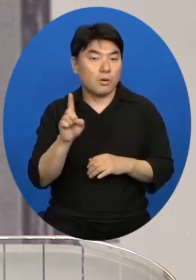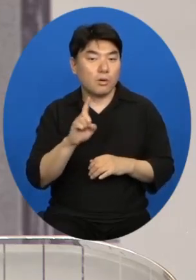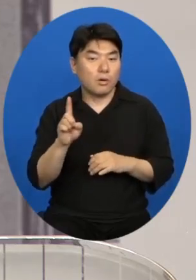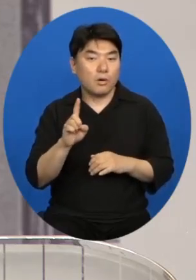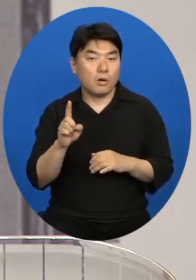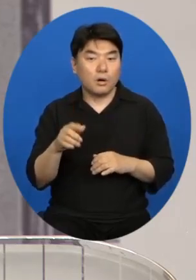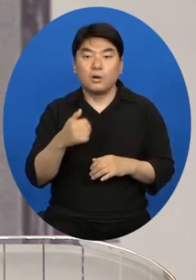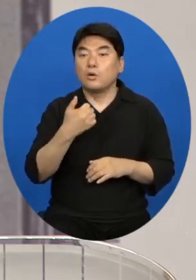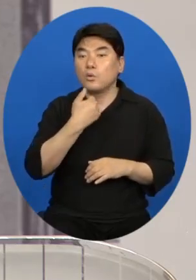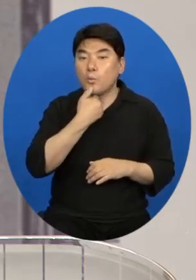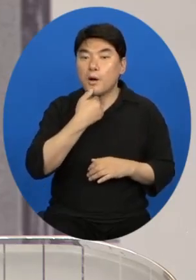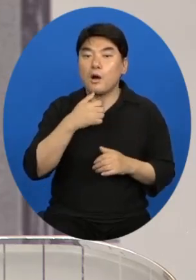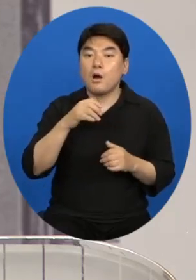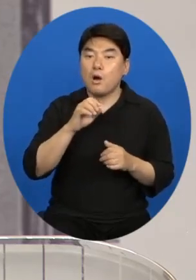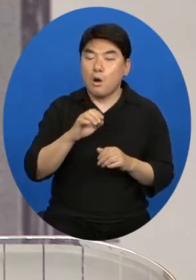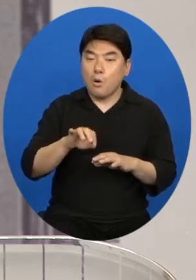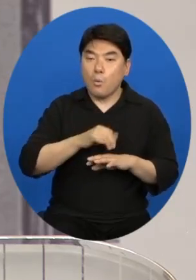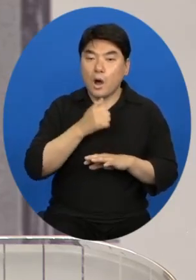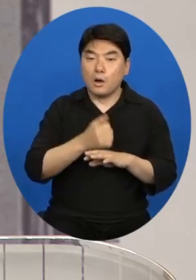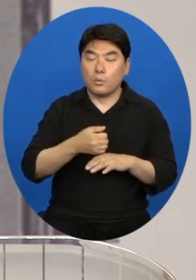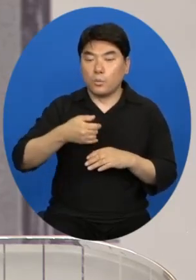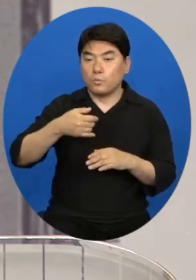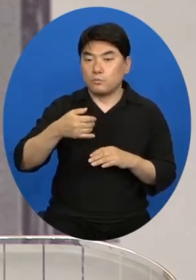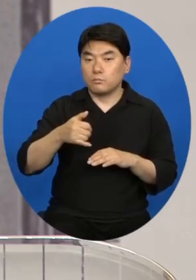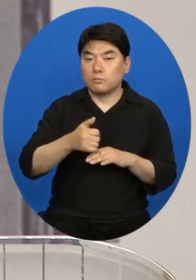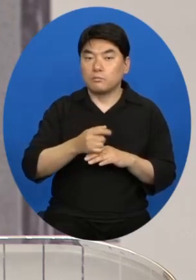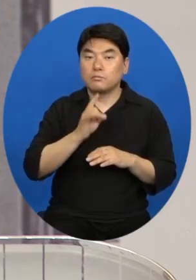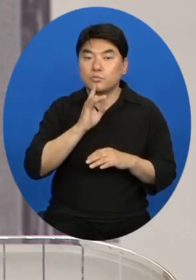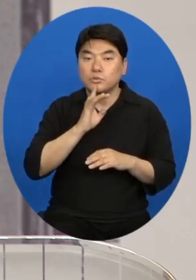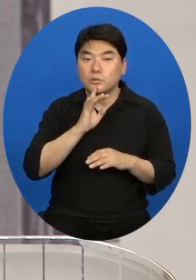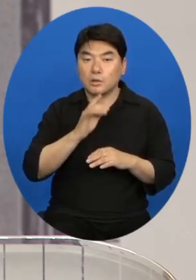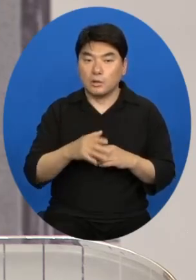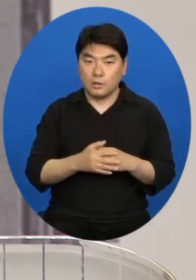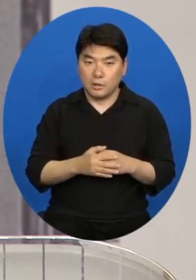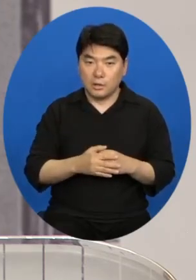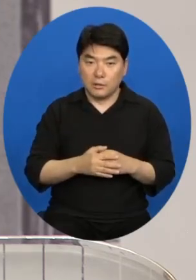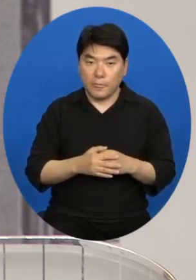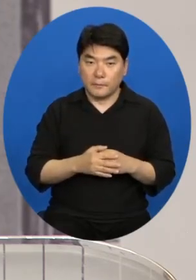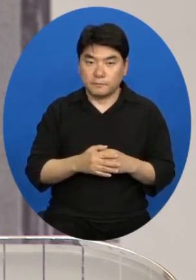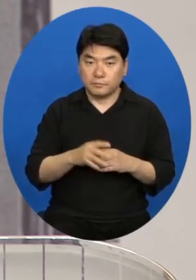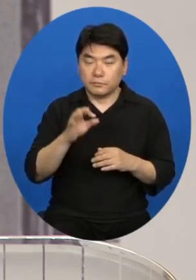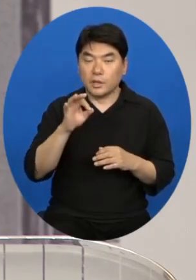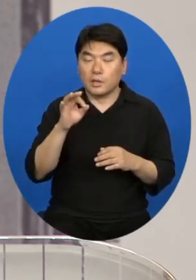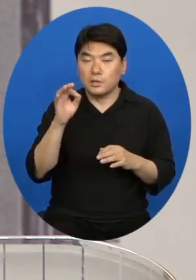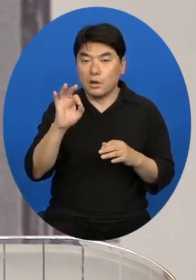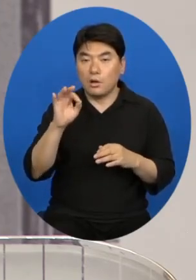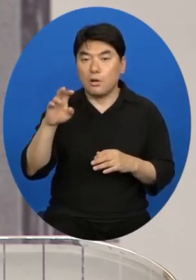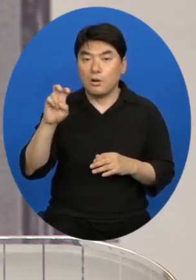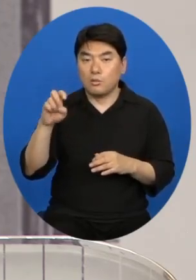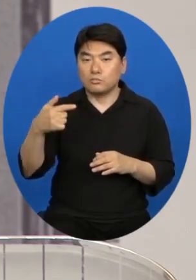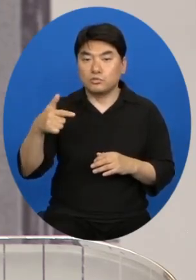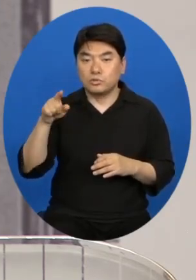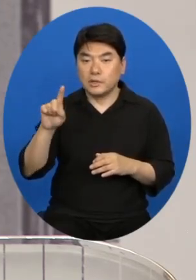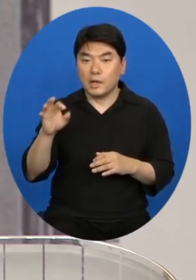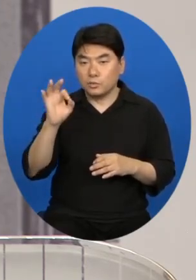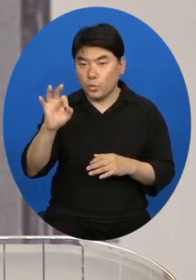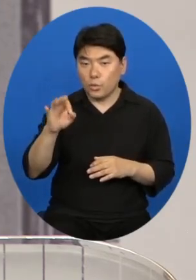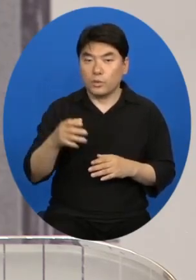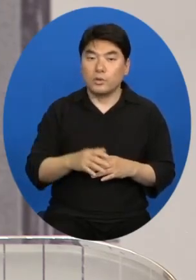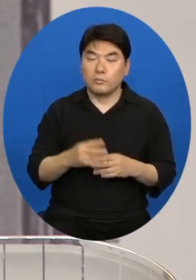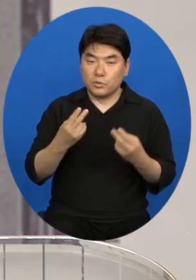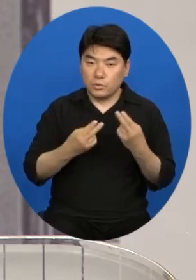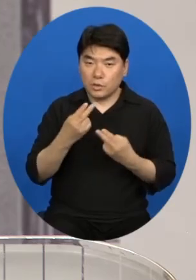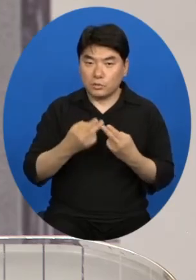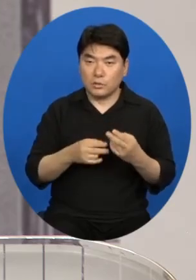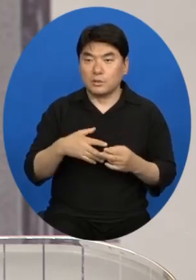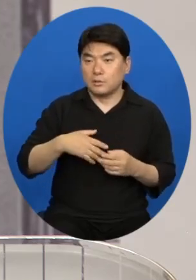가이사 외에는 우리에게 왕이 없습니다. 배척을 합니다. 열문화 비유에서도 사람들이 우리는 이 왕을 원하지 않습니다. 배척을 합니다.